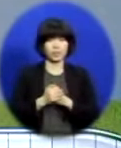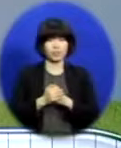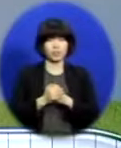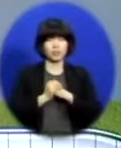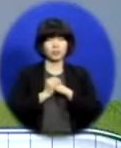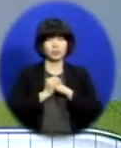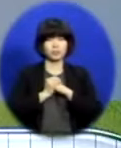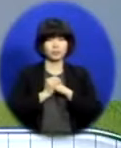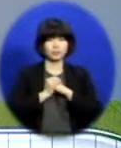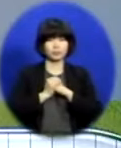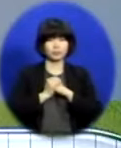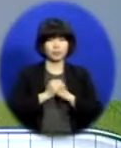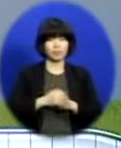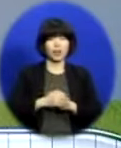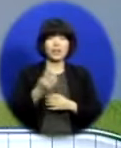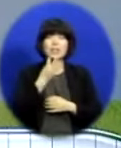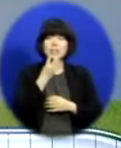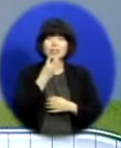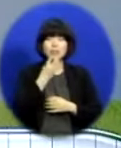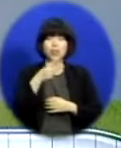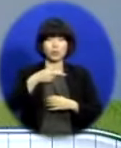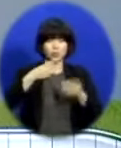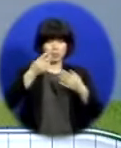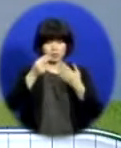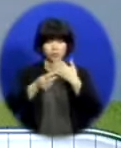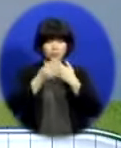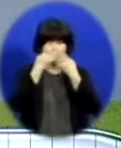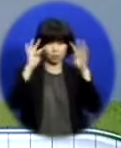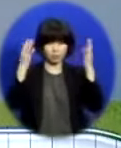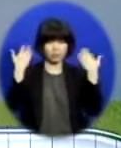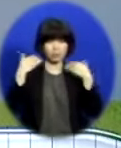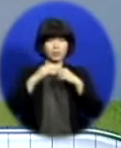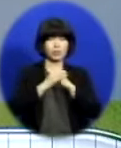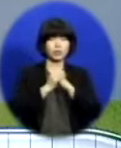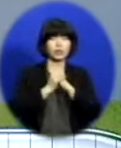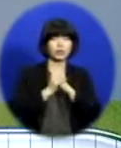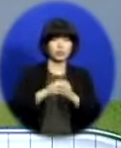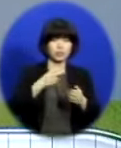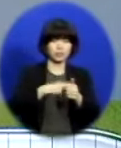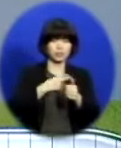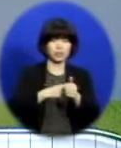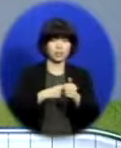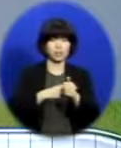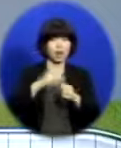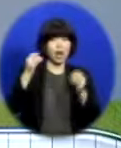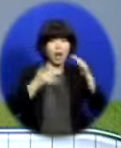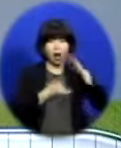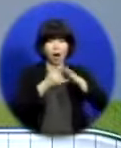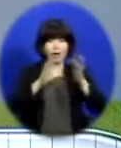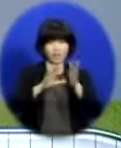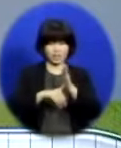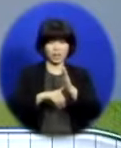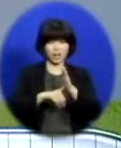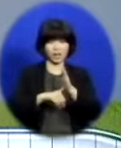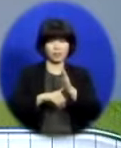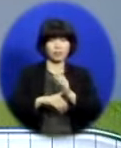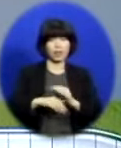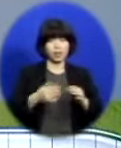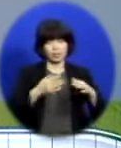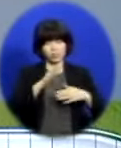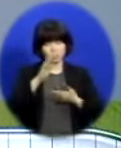않습니다 서울대 명예교수인 교수님이 열병으로 거의 죽고 가던 때가